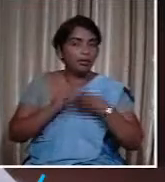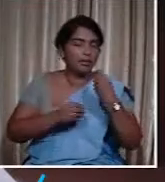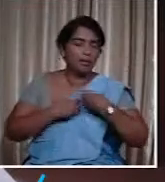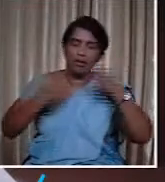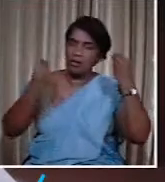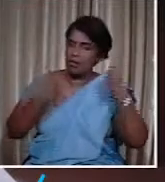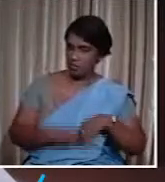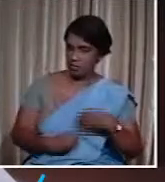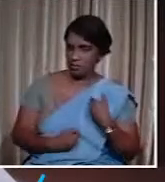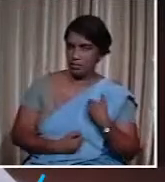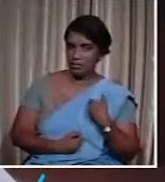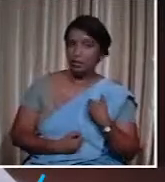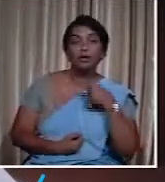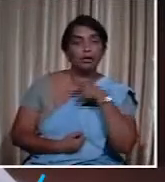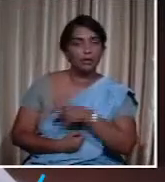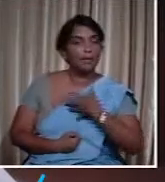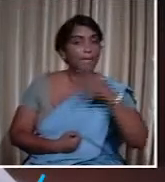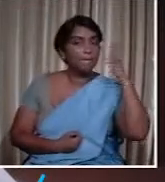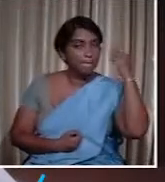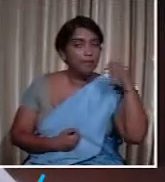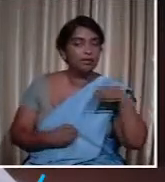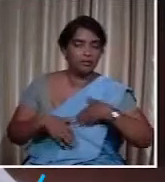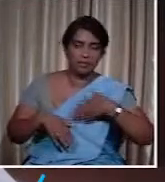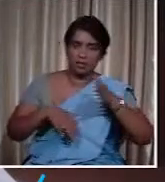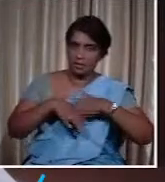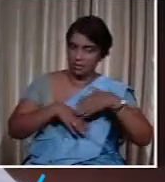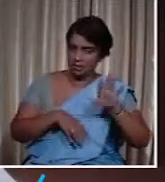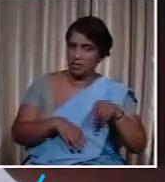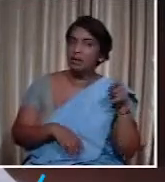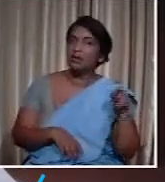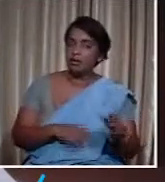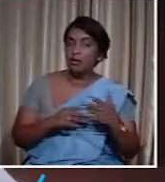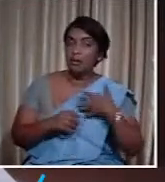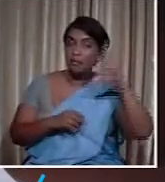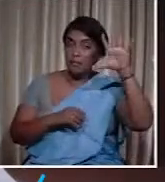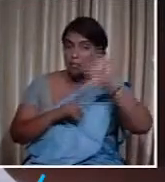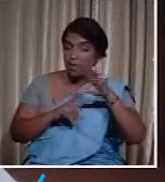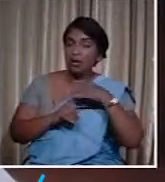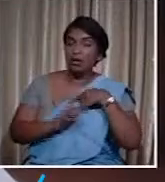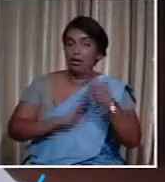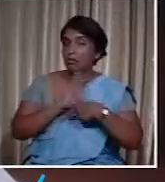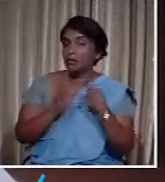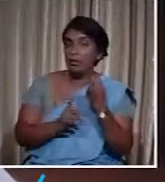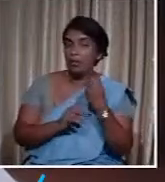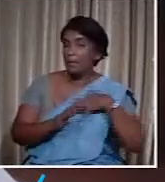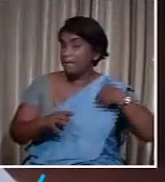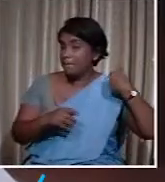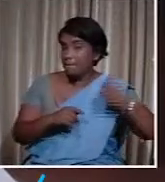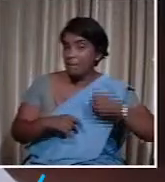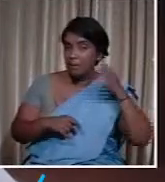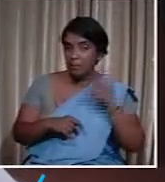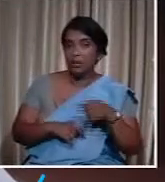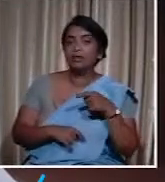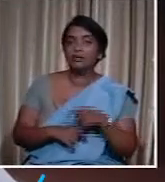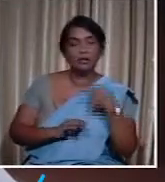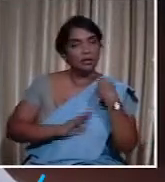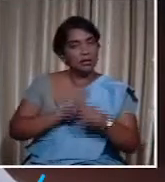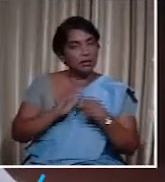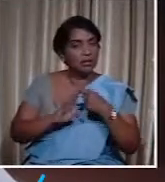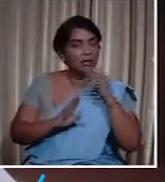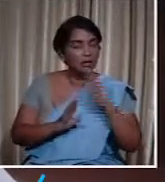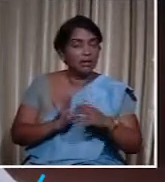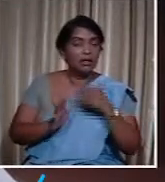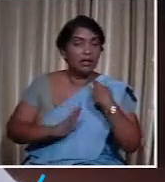වැටෙන්න පටන් ගත්තා. එහි ප්‍රතිවිපාක වලට අද අපි මුහුණ දී තිබෙනවා. පස්වෙනි අපේ රටේ ආර්ථික අර්බුදයේ ප්‍රධාන අර්බුදය තමයි මේ රටේ ඇතිවන